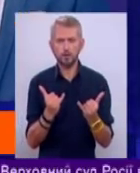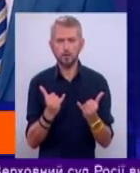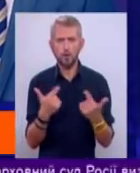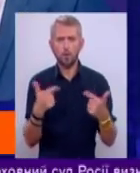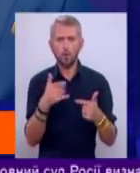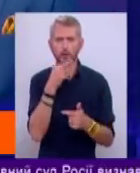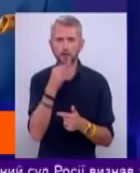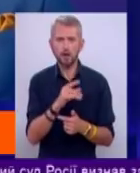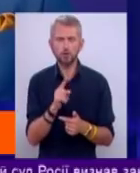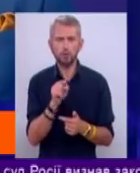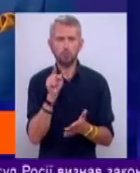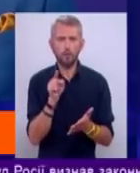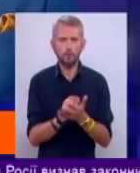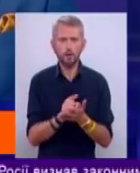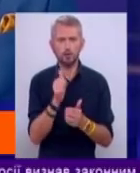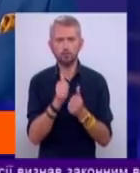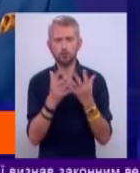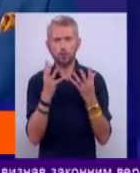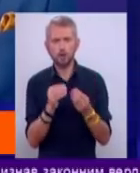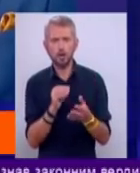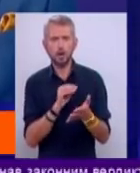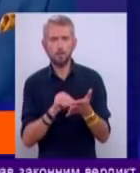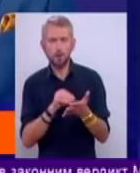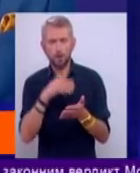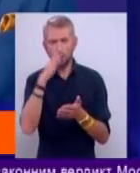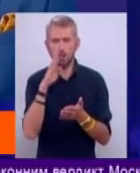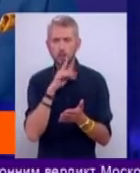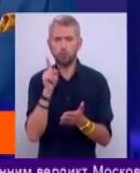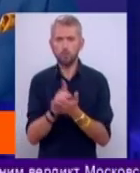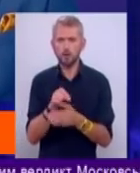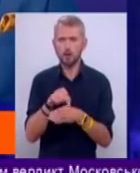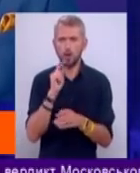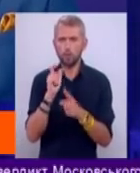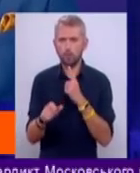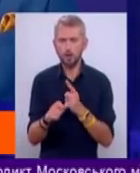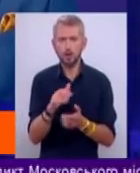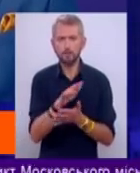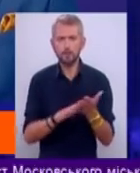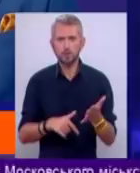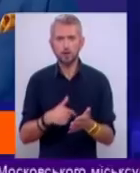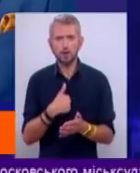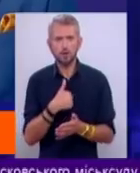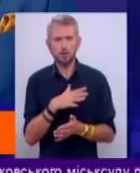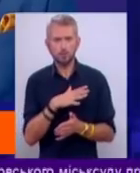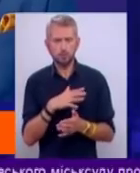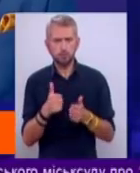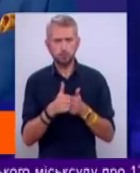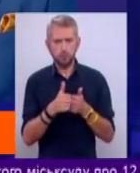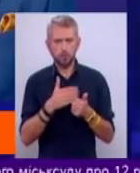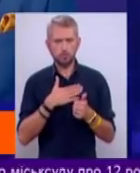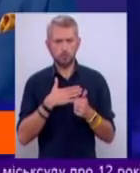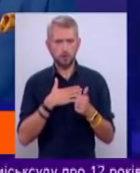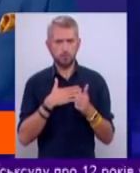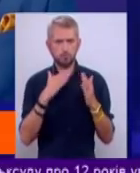гостя сказала, що ну, повинні там щоденниках, вони пишуть, або всі повинні реагувати. А вибачте, в мене поруч школа з моїм будинком, з вікна